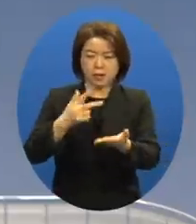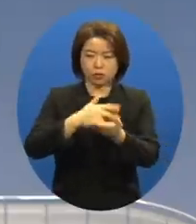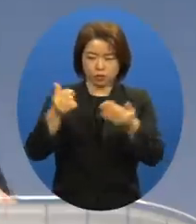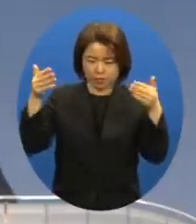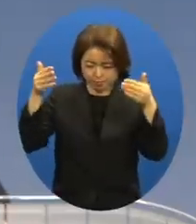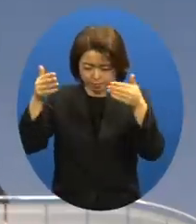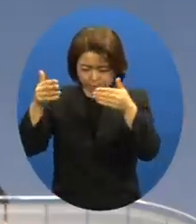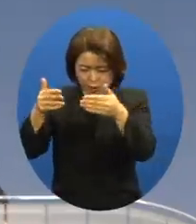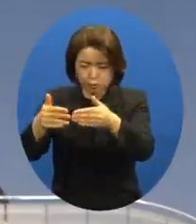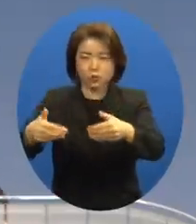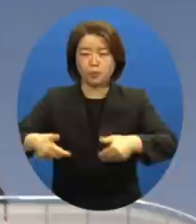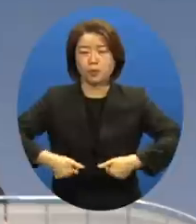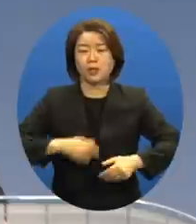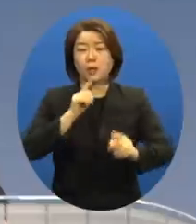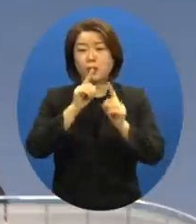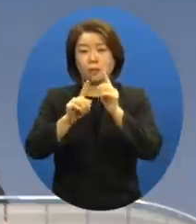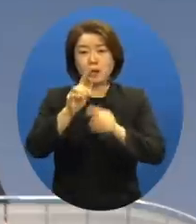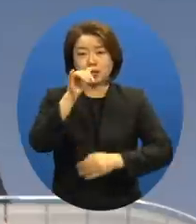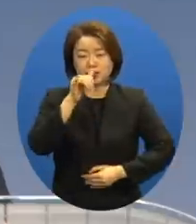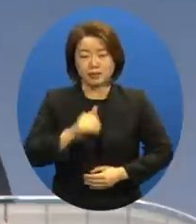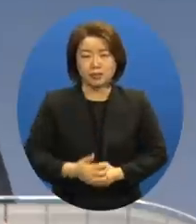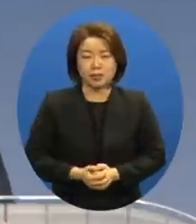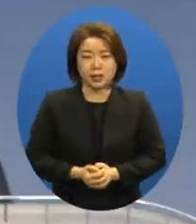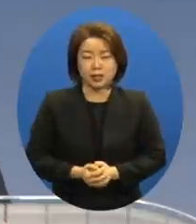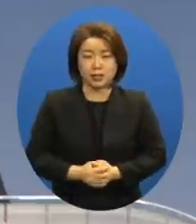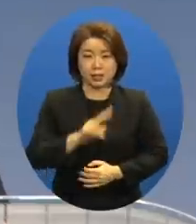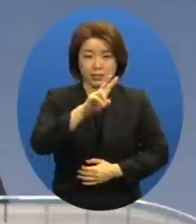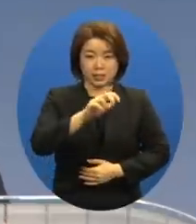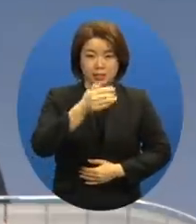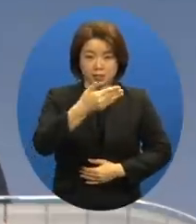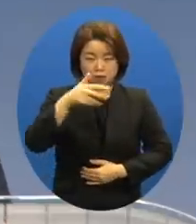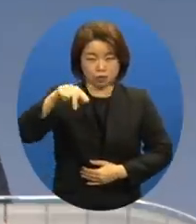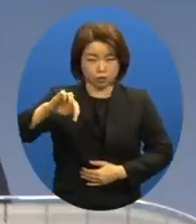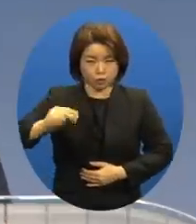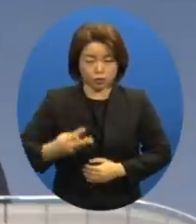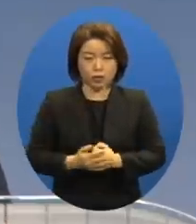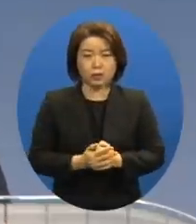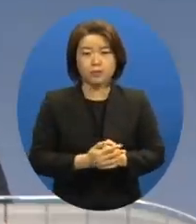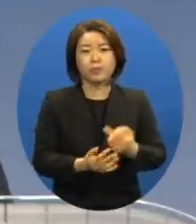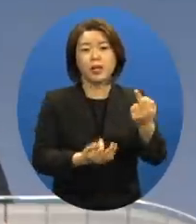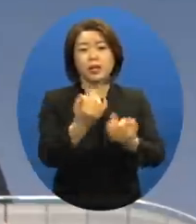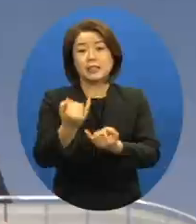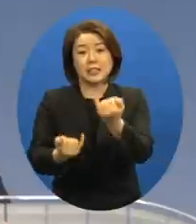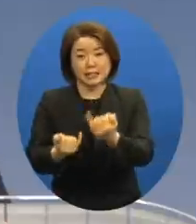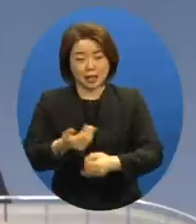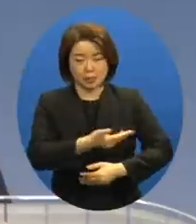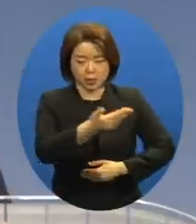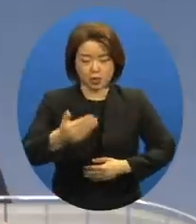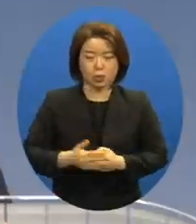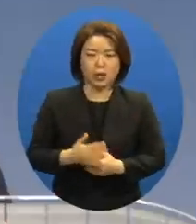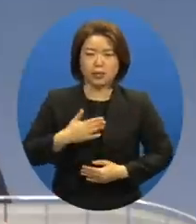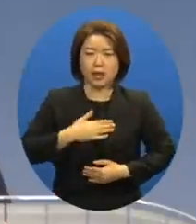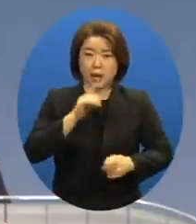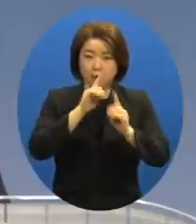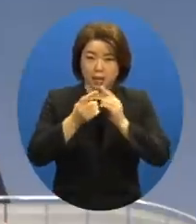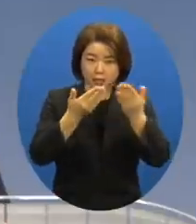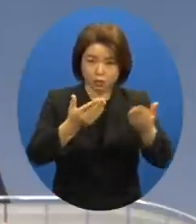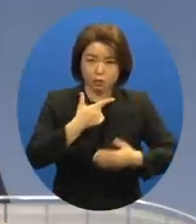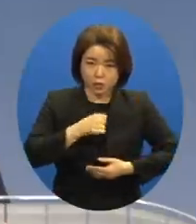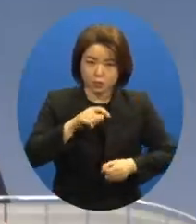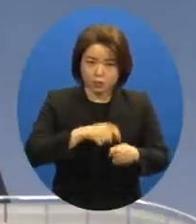말씀하고 있는 겁니다 이 19절에 형제 자매 여러분 내가 말해 내는 것은 이것입니다